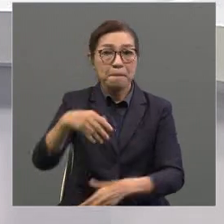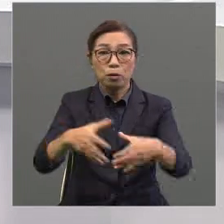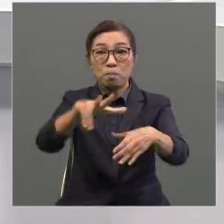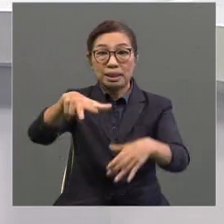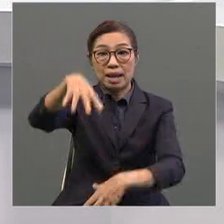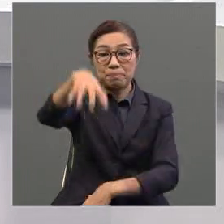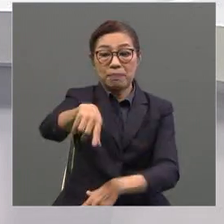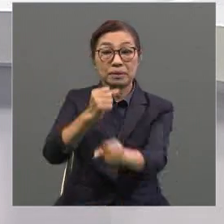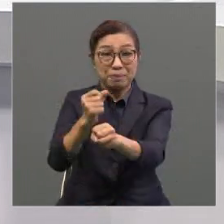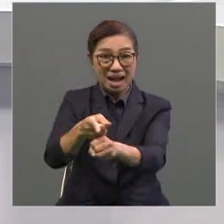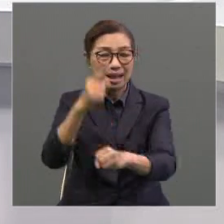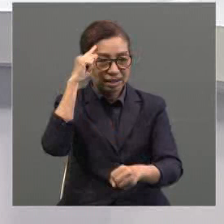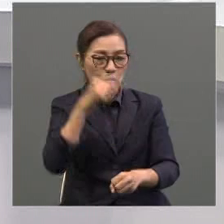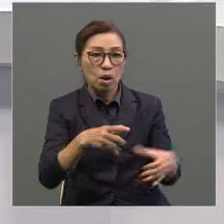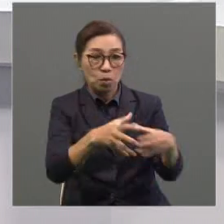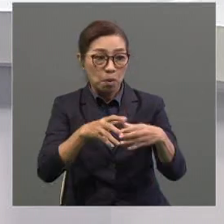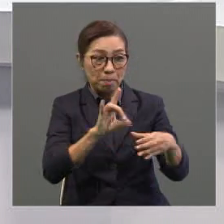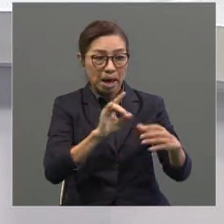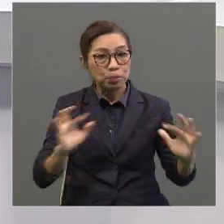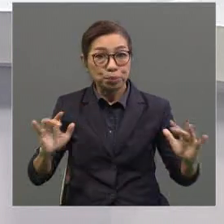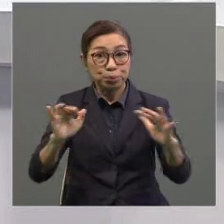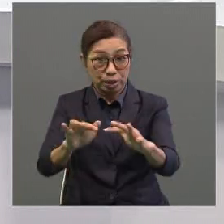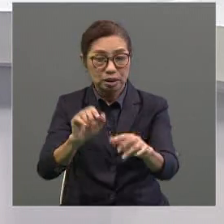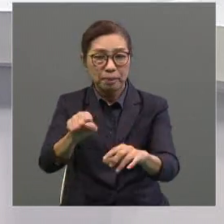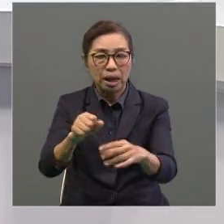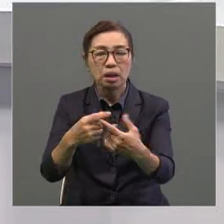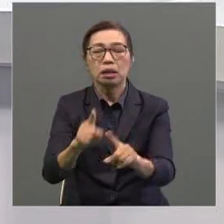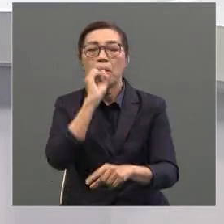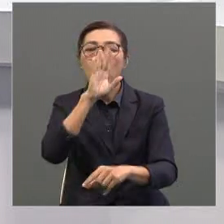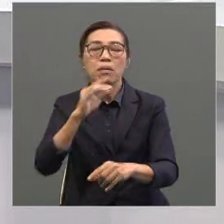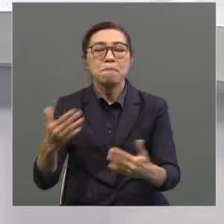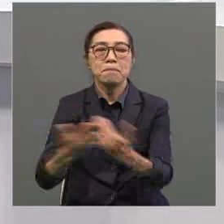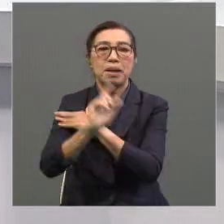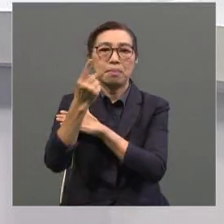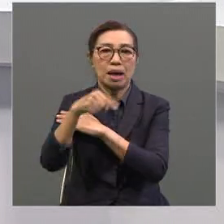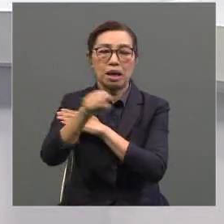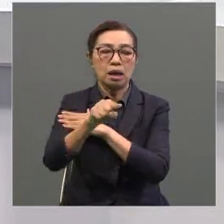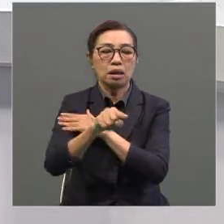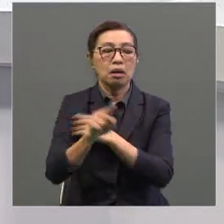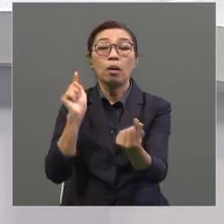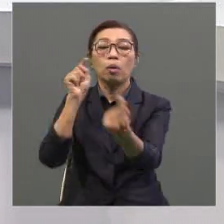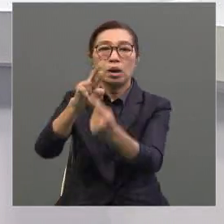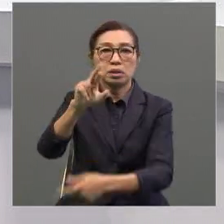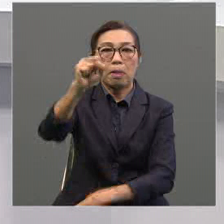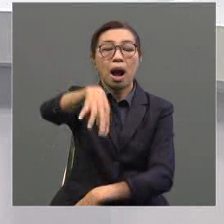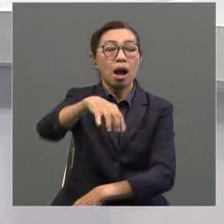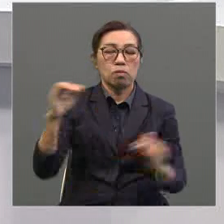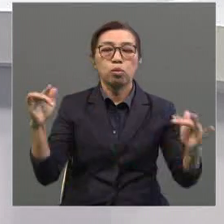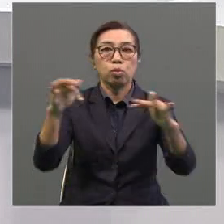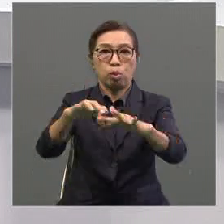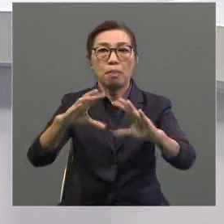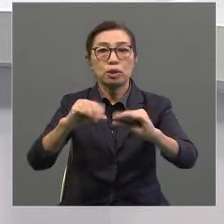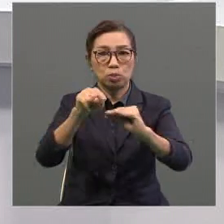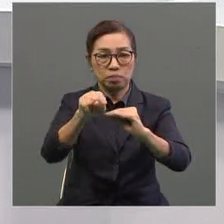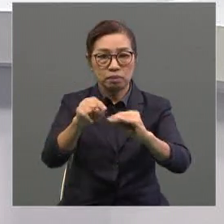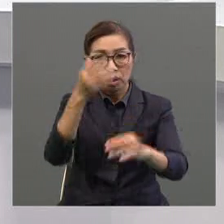นะคะแต่ว่าก็แจ้งนะคะบอกว่าขอเปลี่ยนและสถานที่นัดหมายเป็นที่สภาเลยก็แล้วกันเพราะว่าก่อนหน้านี้อย่างที่ทราบกัน